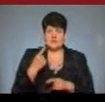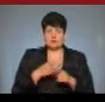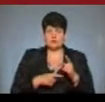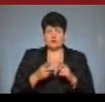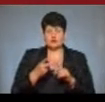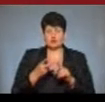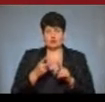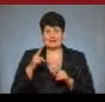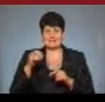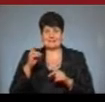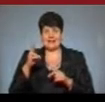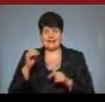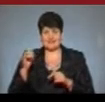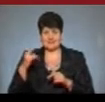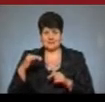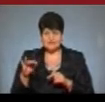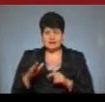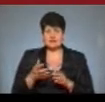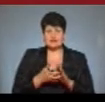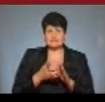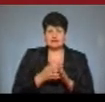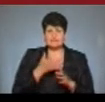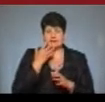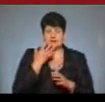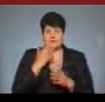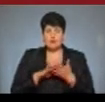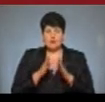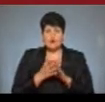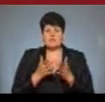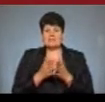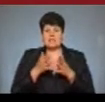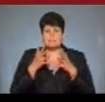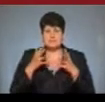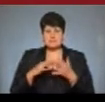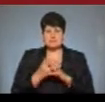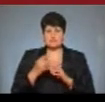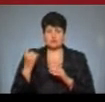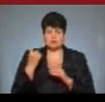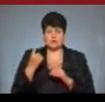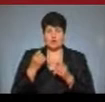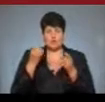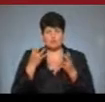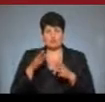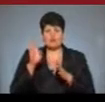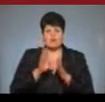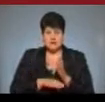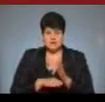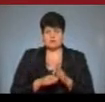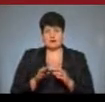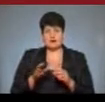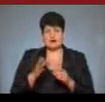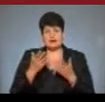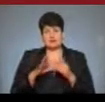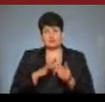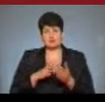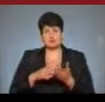другої декади травня через нестачу тепла умови для більшості сільськогосподарських культур погіршувалися, проте вони були